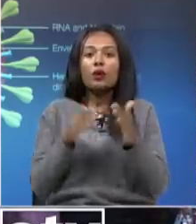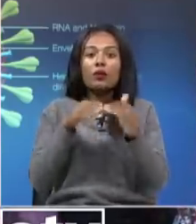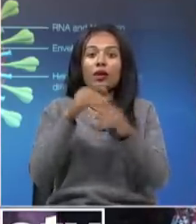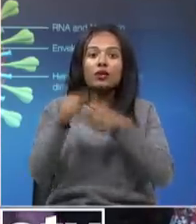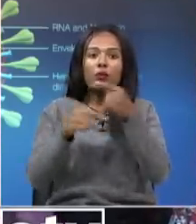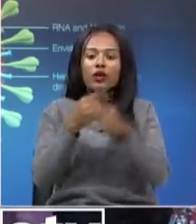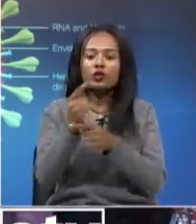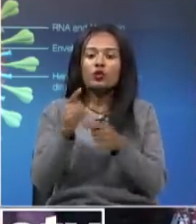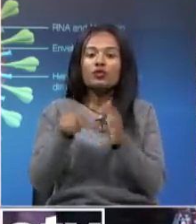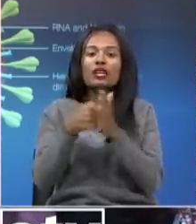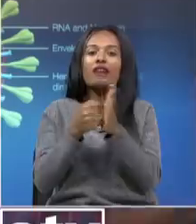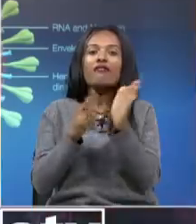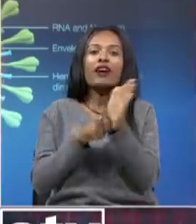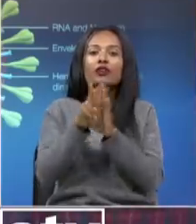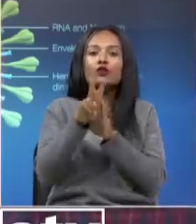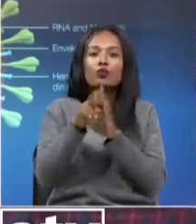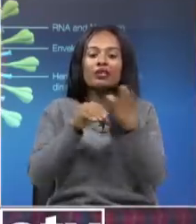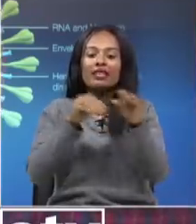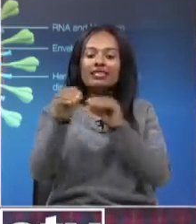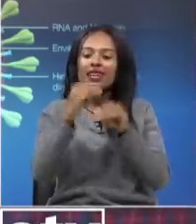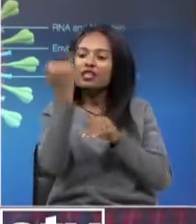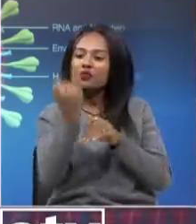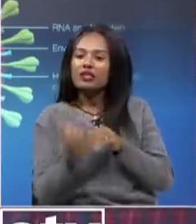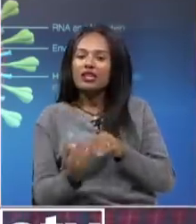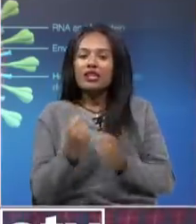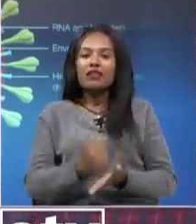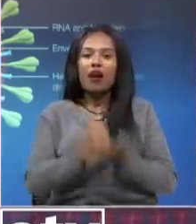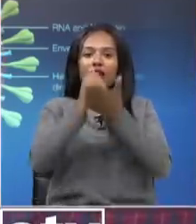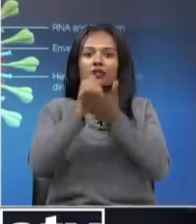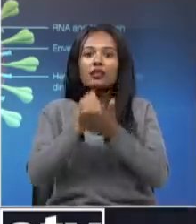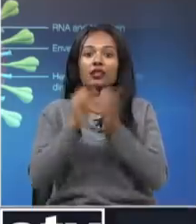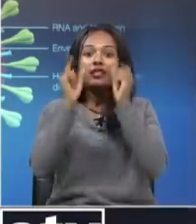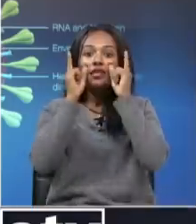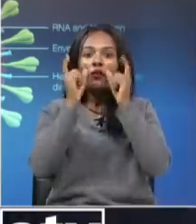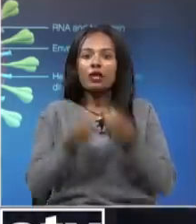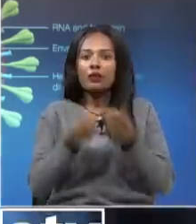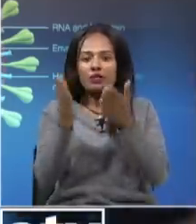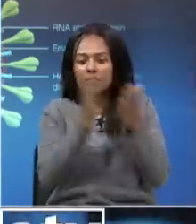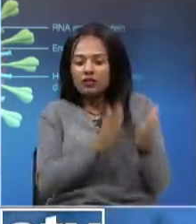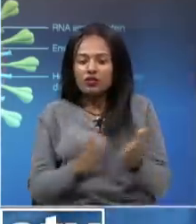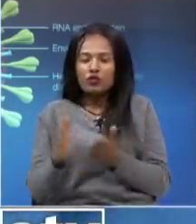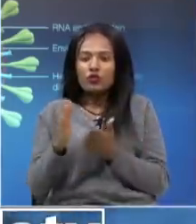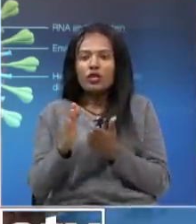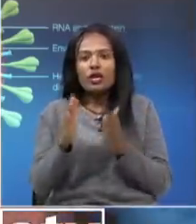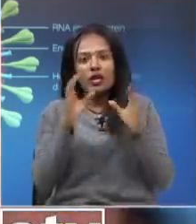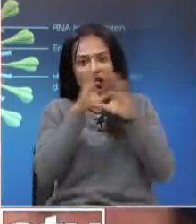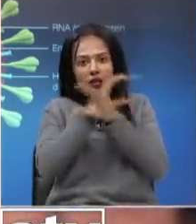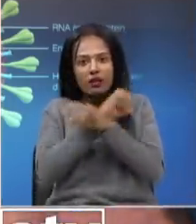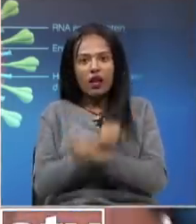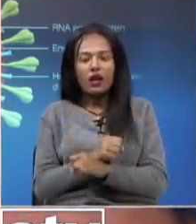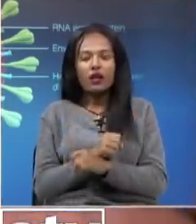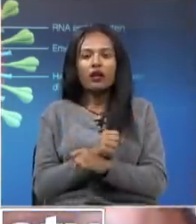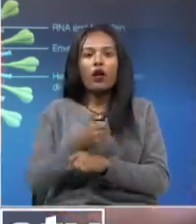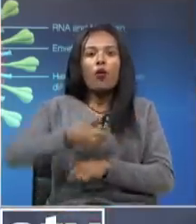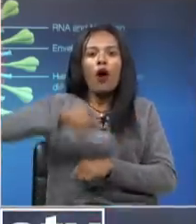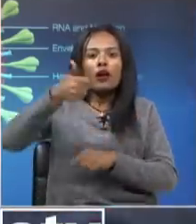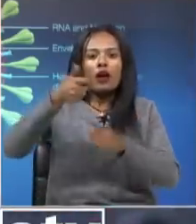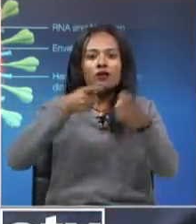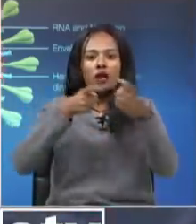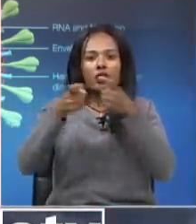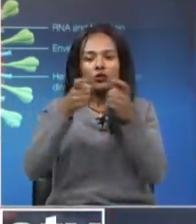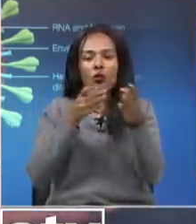ውስጥም ስለ ቫይረሱ በተንቀሳቃሽ ምስል የታገዘ የግንዛቤ ማስጨበጫ ለመስጠትም ዝግጅቱን እንዳጠናቀቀ ዋና